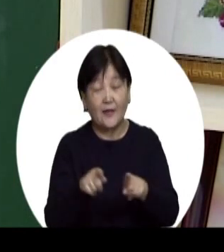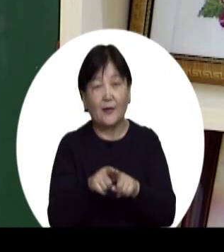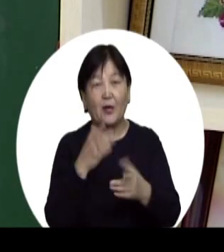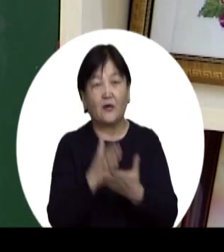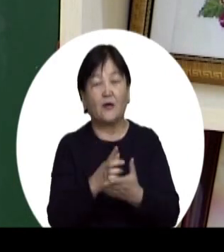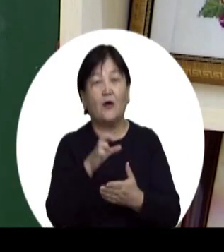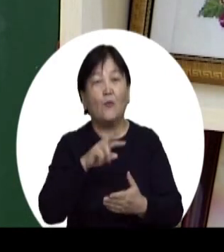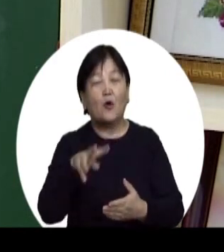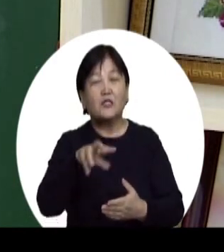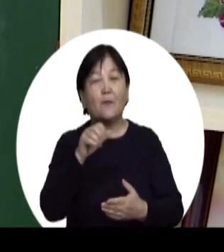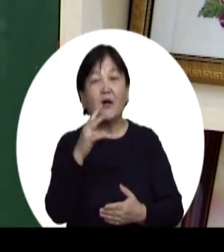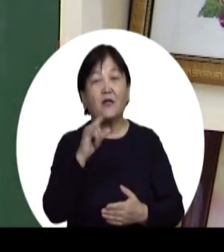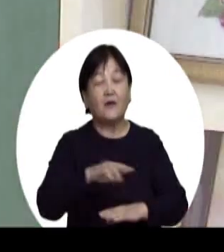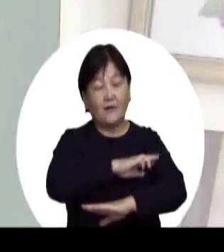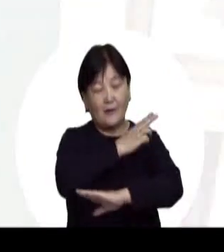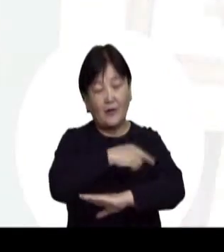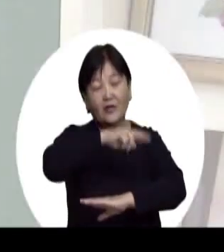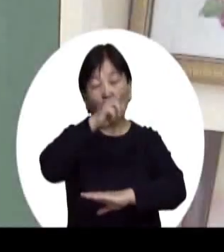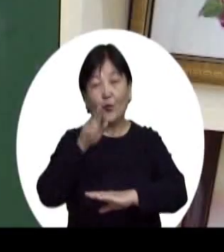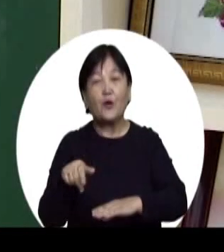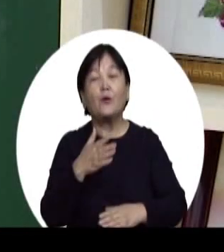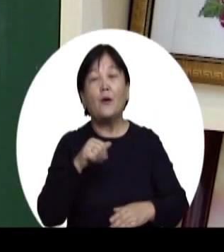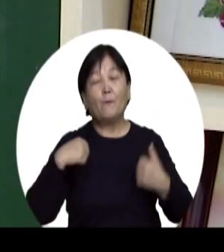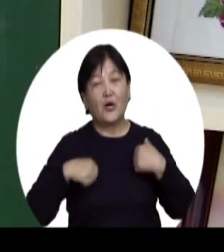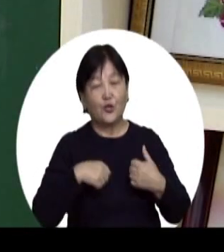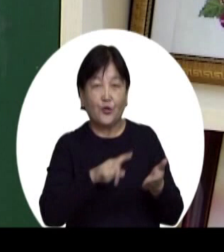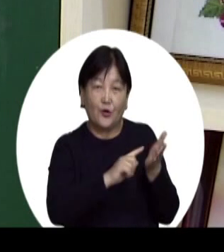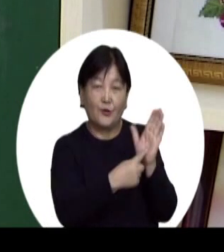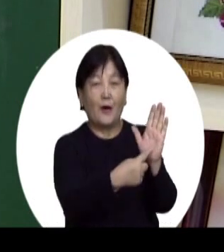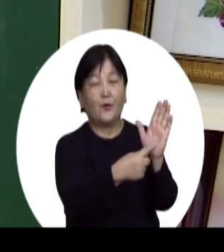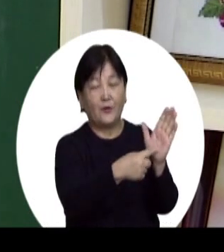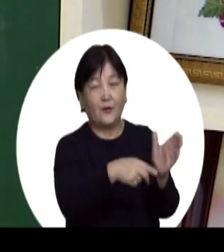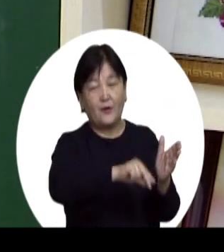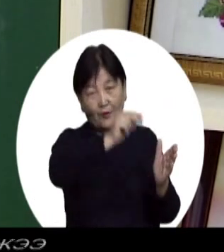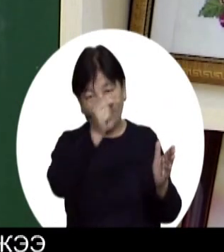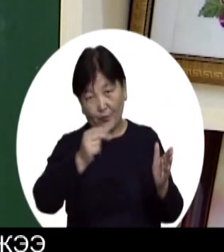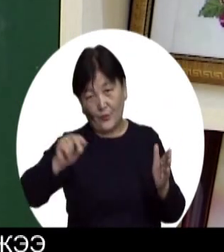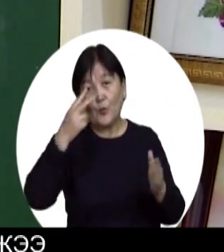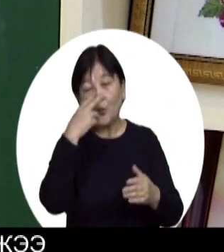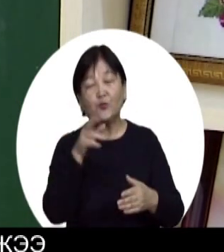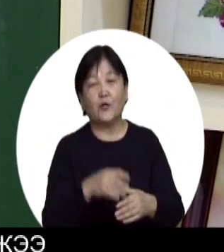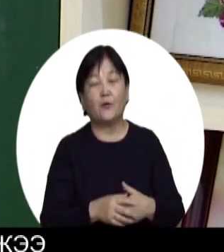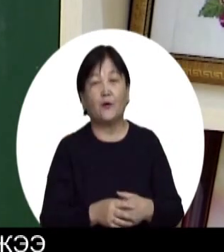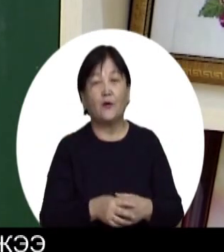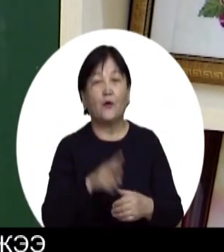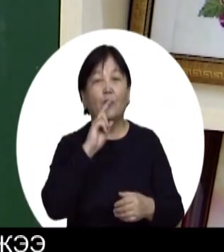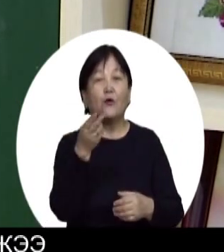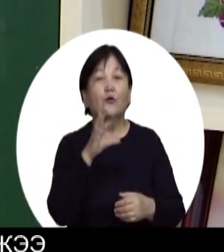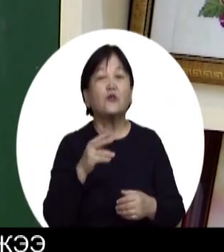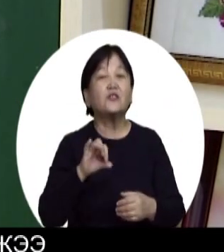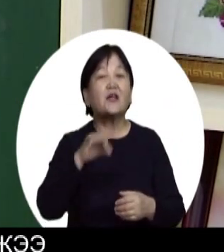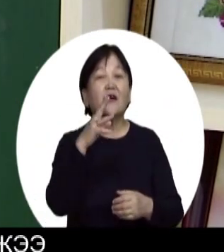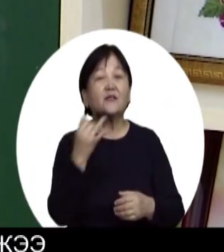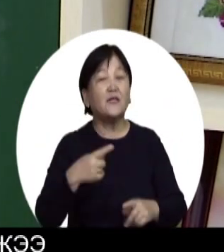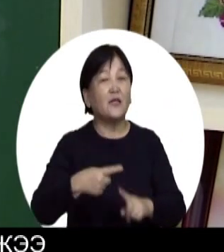мөрийг дүрслэе. За одоо ингээд харах юм бол концентрацыг ихсэх нь гэдэг нь урвалд орж